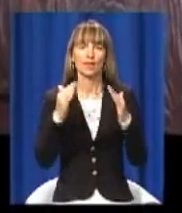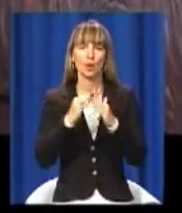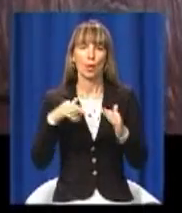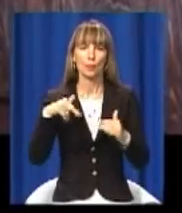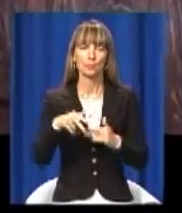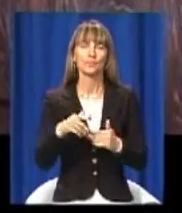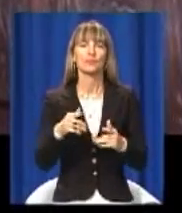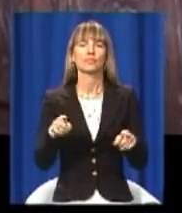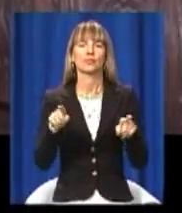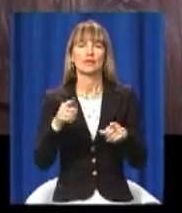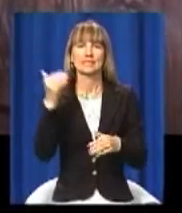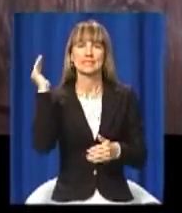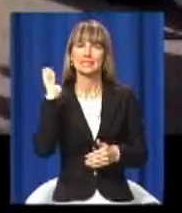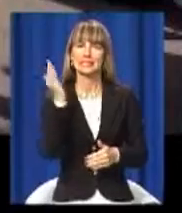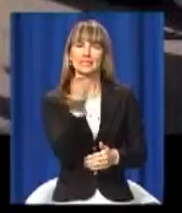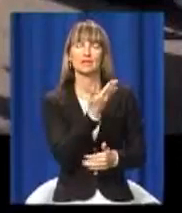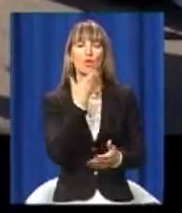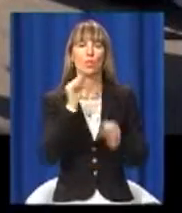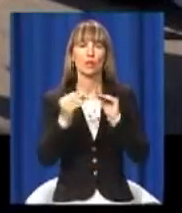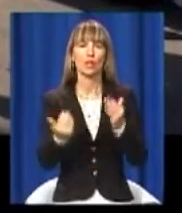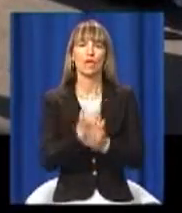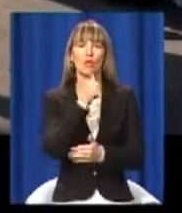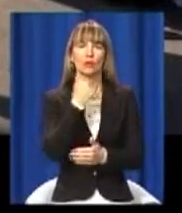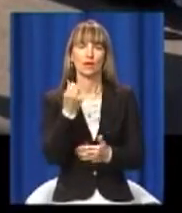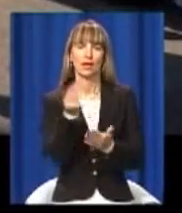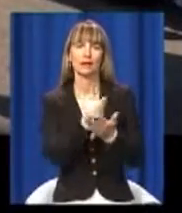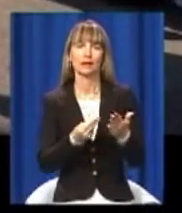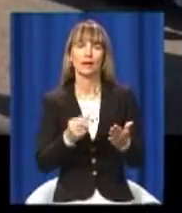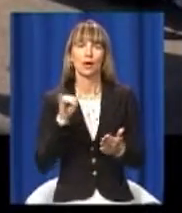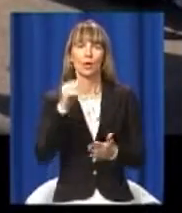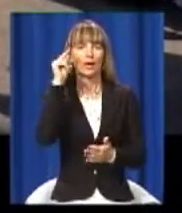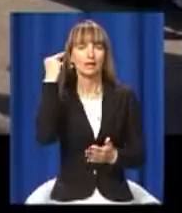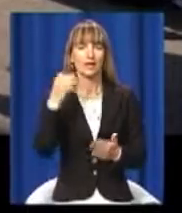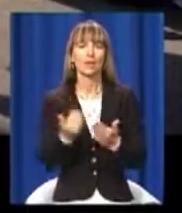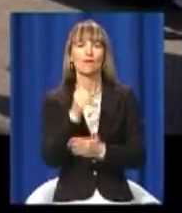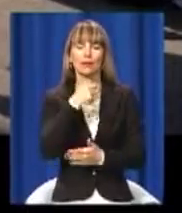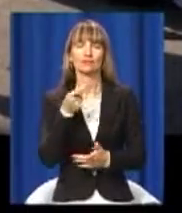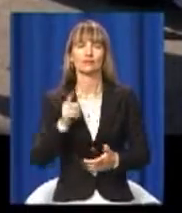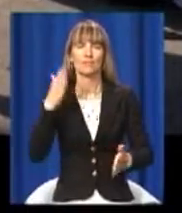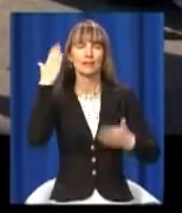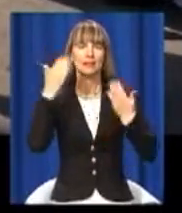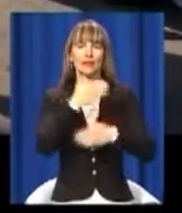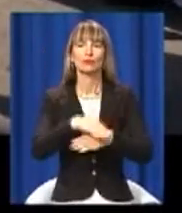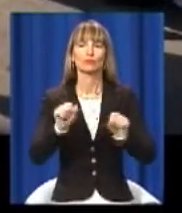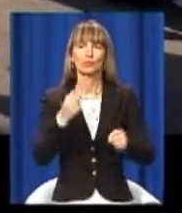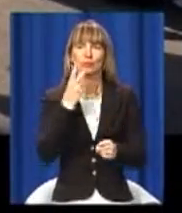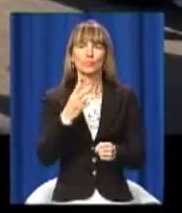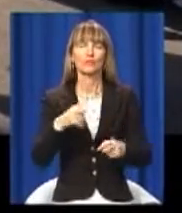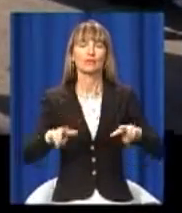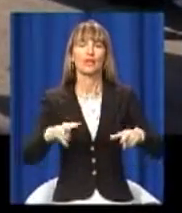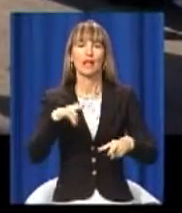Стіни кімнат прикрашають новорічними картинами. У Китаї Новий рік – справжні веселощі. На вулицях можна бачити танці